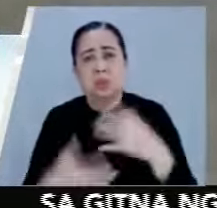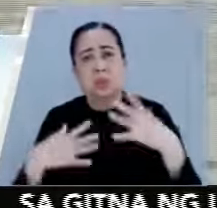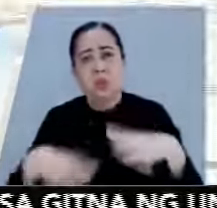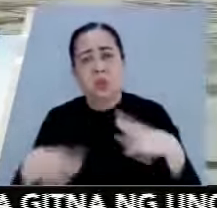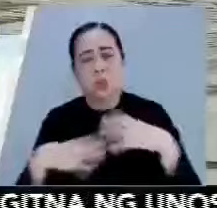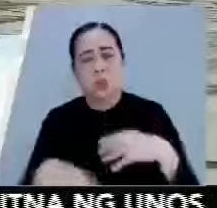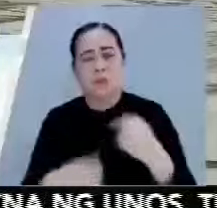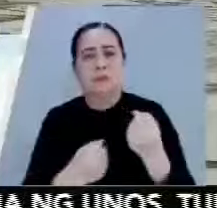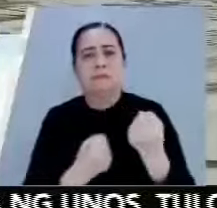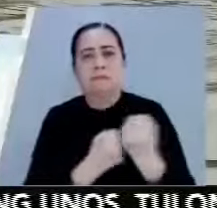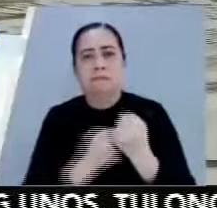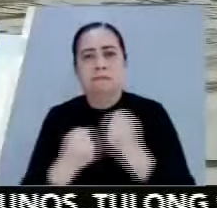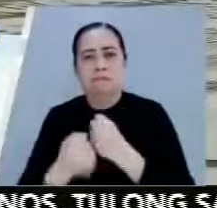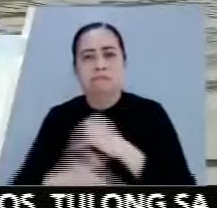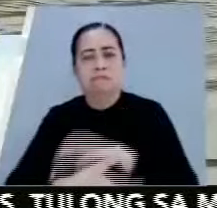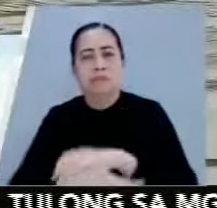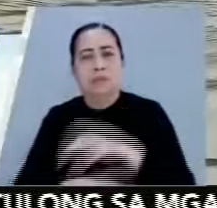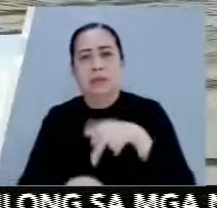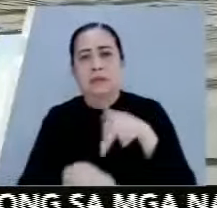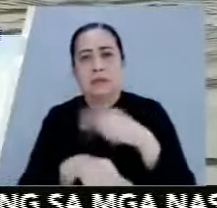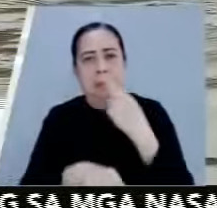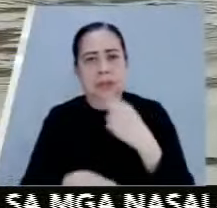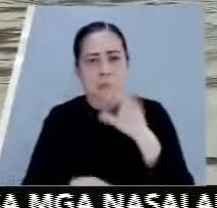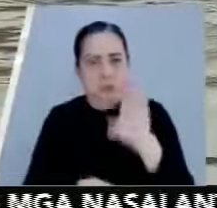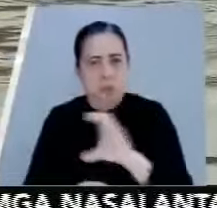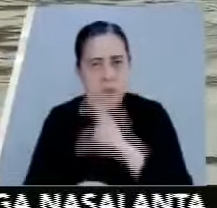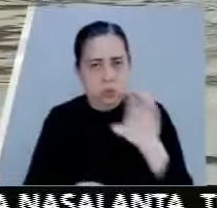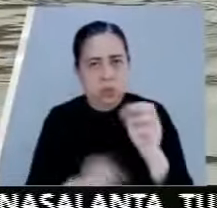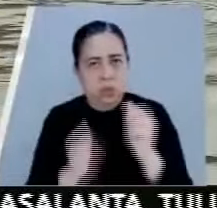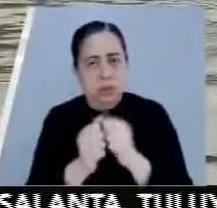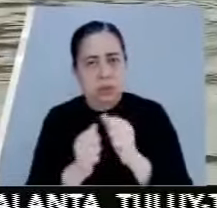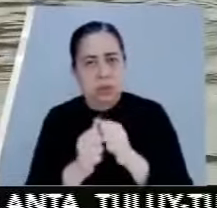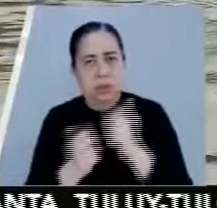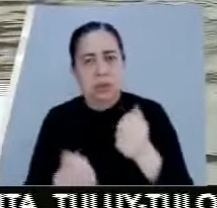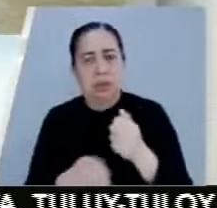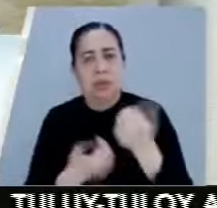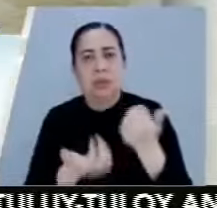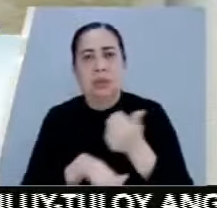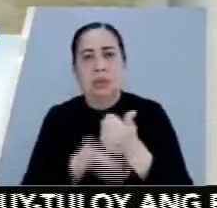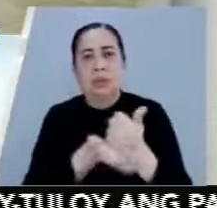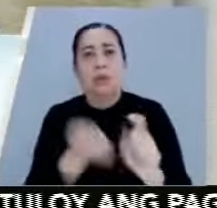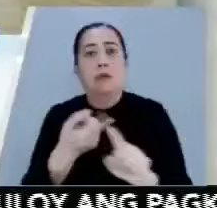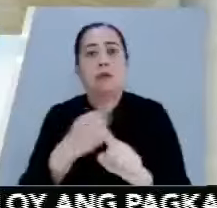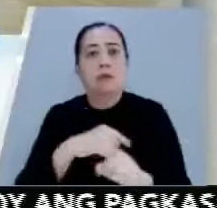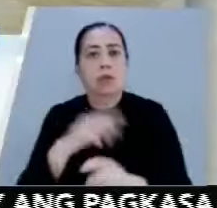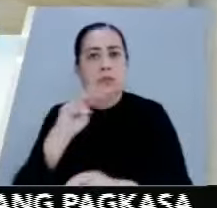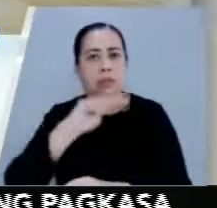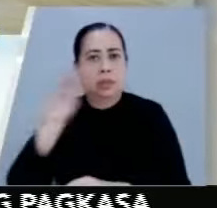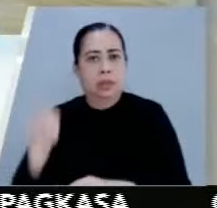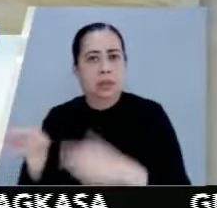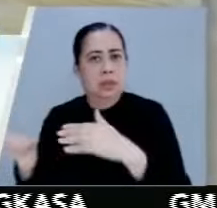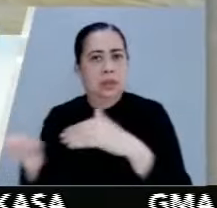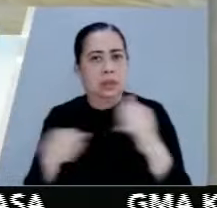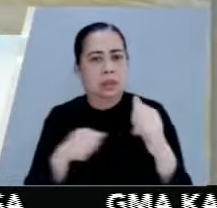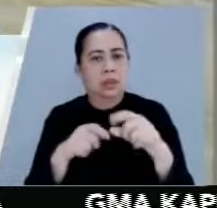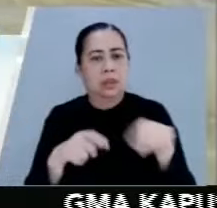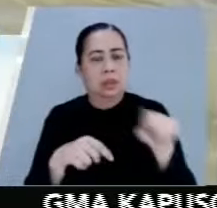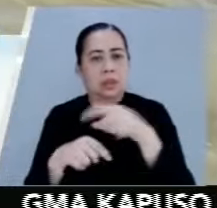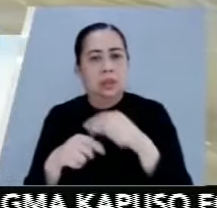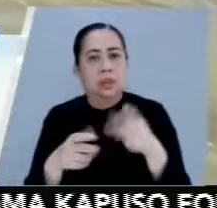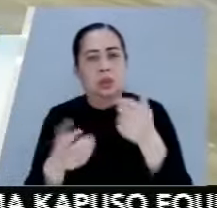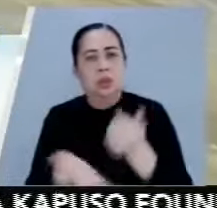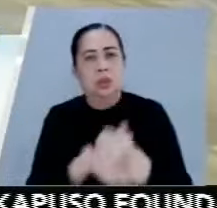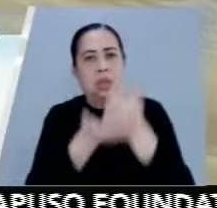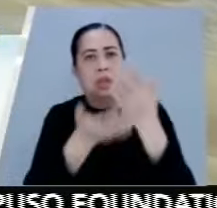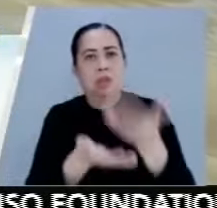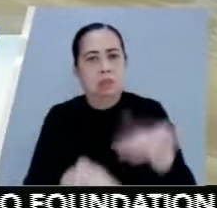tauhan ng Philippine Red Cross na kasama sa humanitarian caravan galing Maynila Sa pag-alis sa pila ng mga tumirik na sasakyan ang